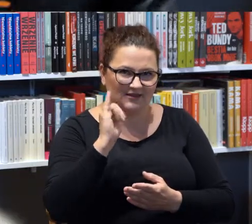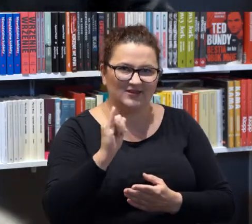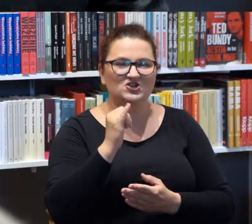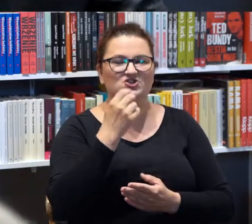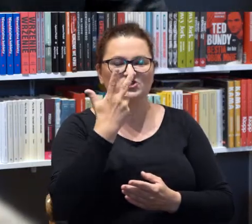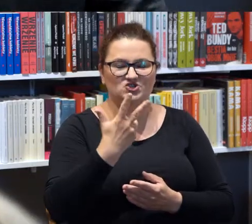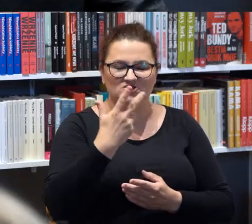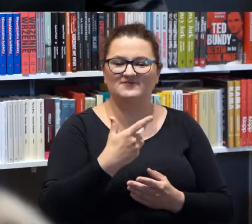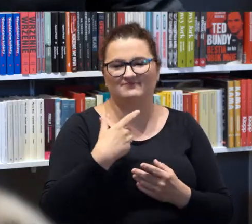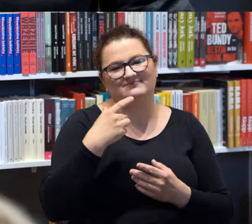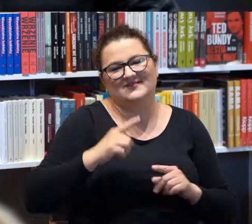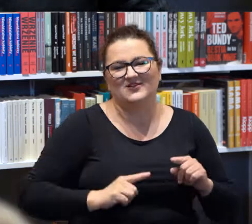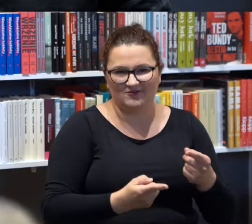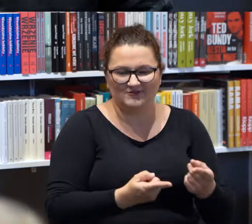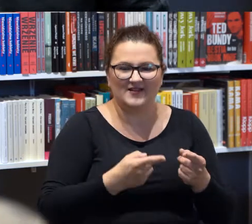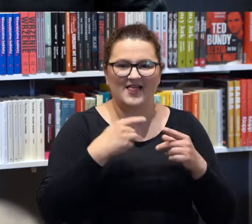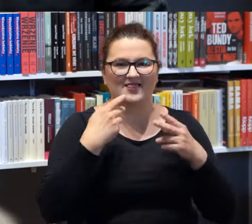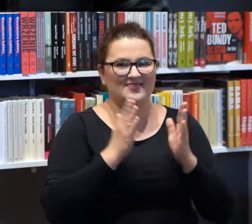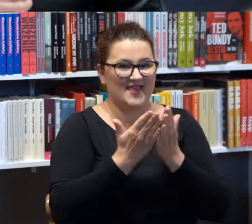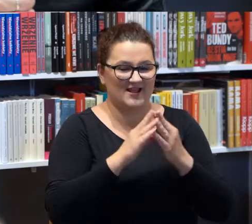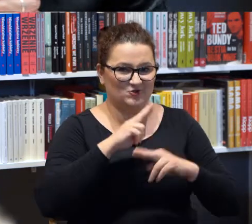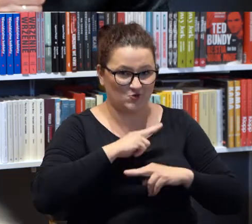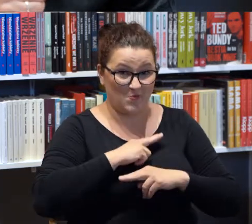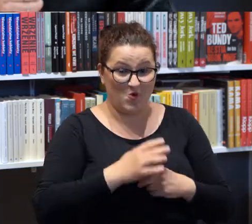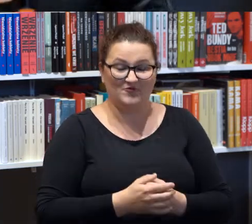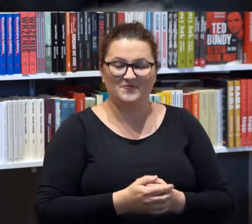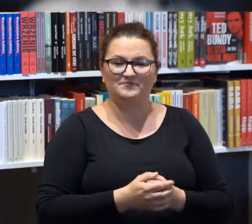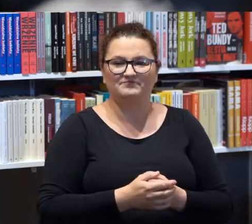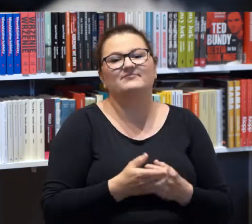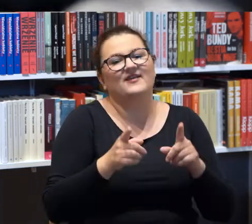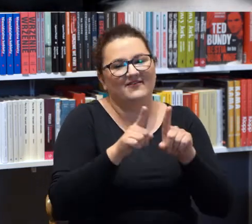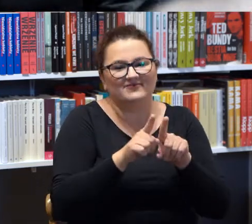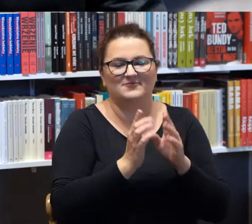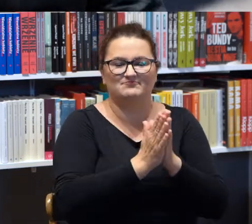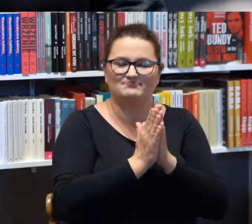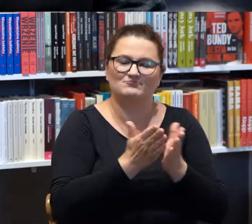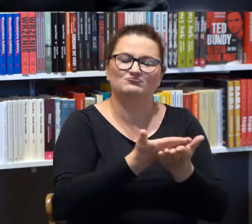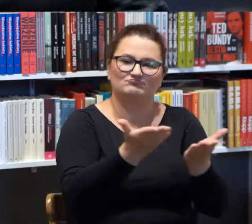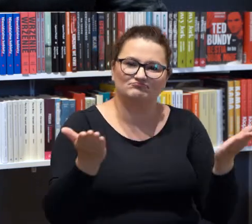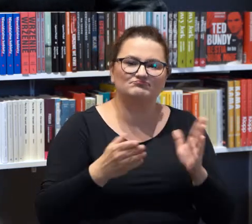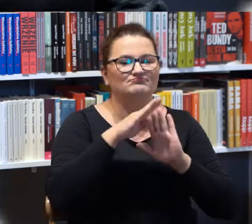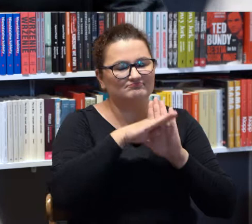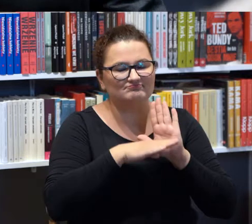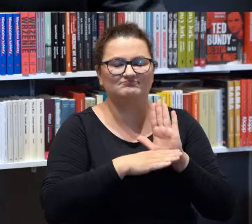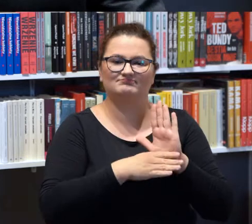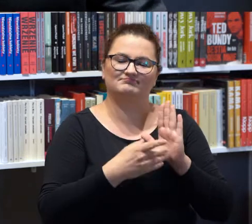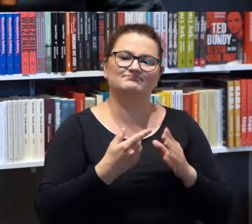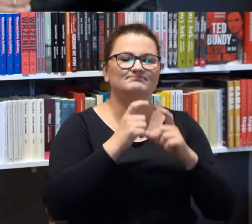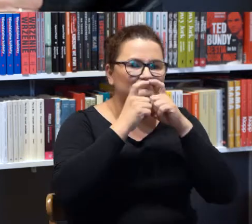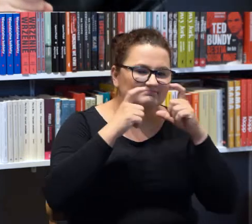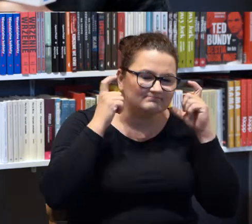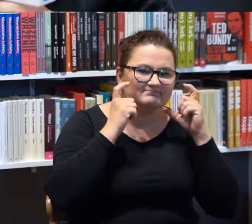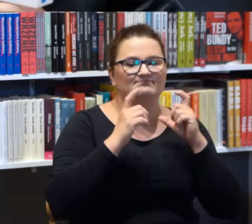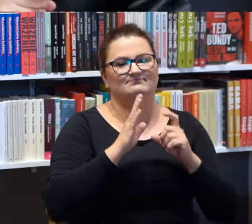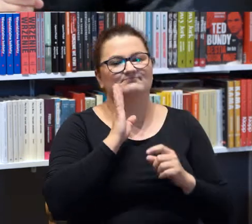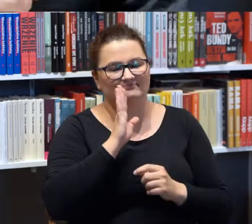Sopotu. W imieniu organizatorów uprzejmie proszę Państwa też o przestrzeganie wytycznych sanitarnych, trzymanie maseczek na